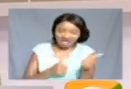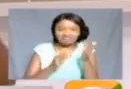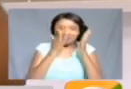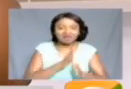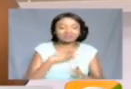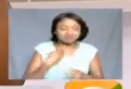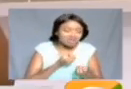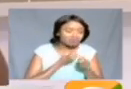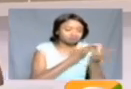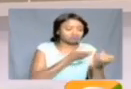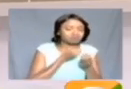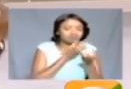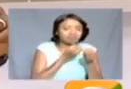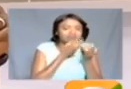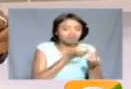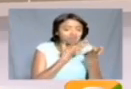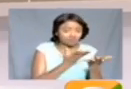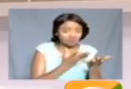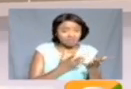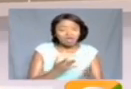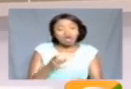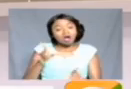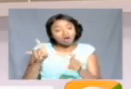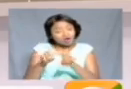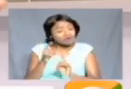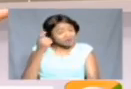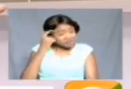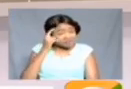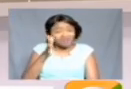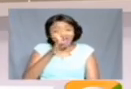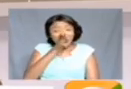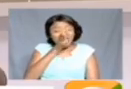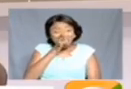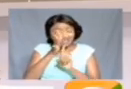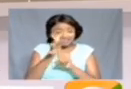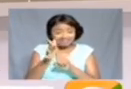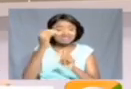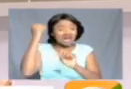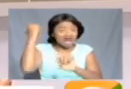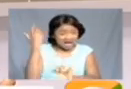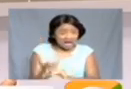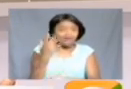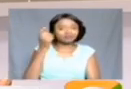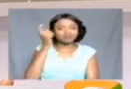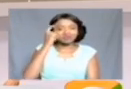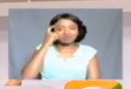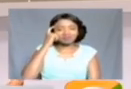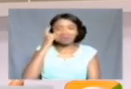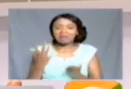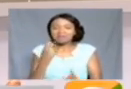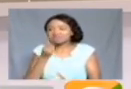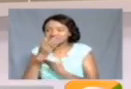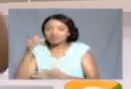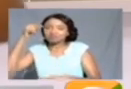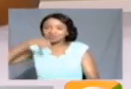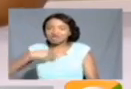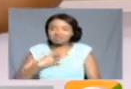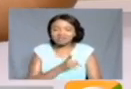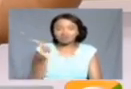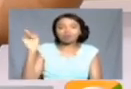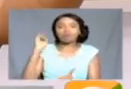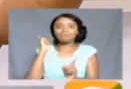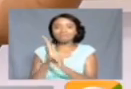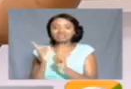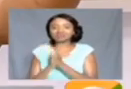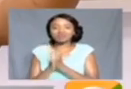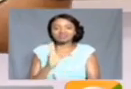kuna kujisahau. Manake uongo ni ngumu kukumbuka kuliko ukweli. Sasa atakwambia leo mimi naenda kukutana na Rashid twende tukaangalie